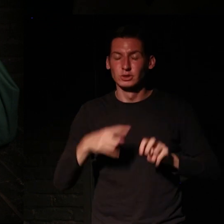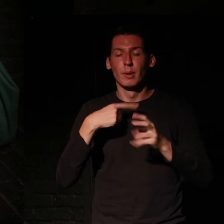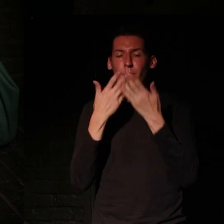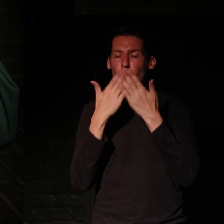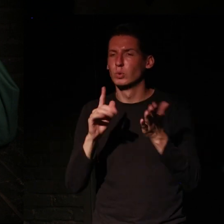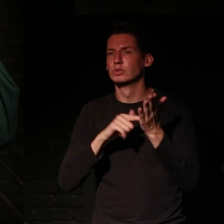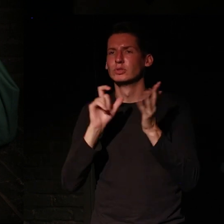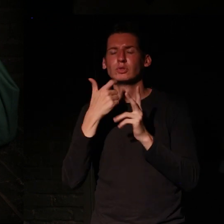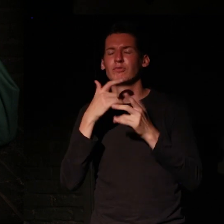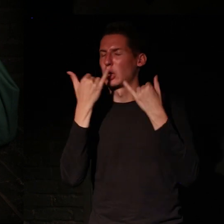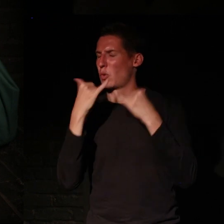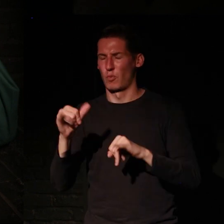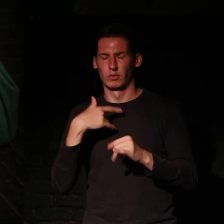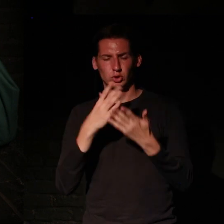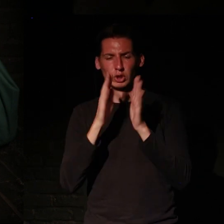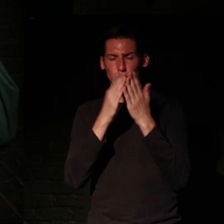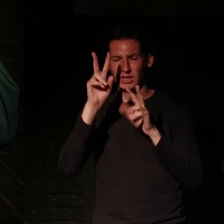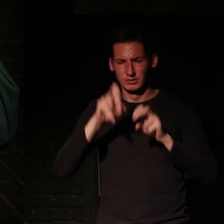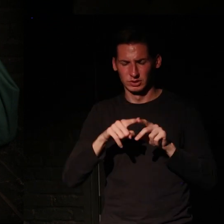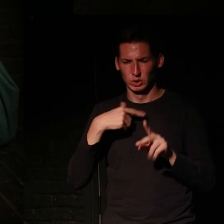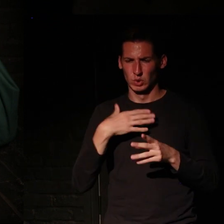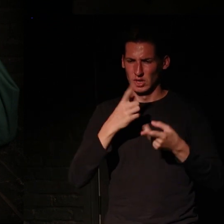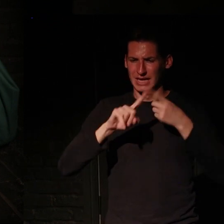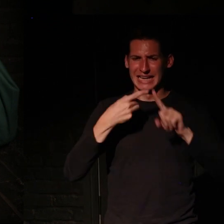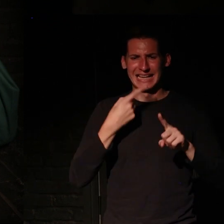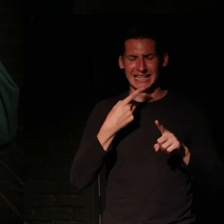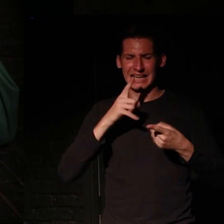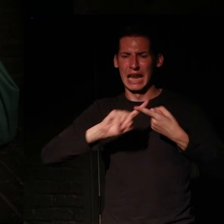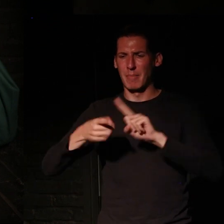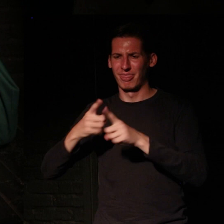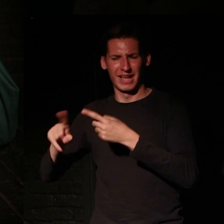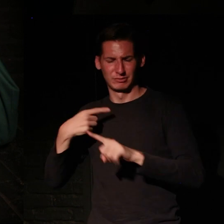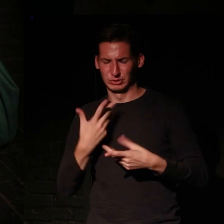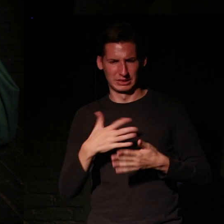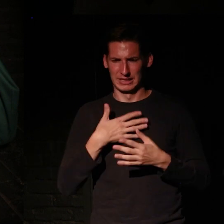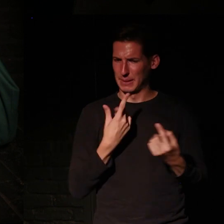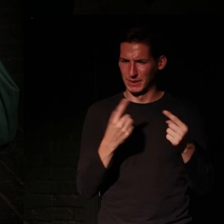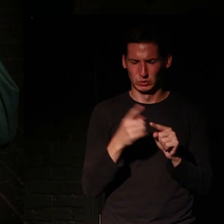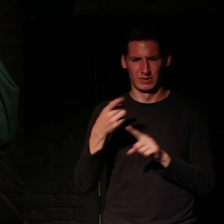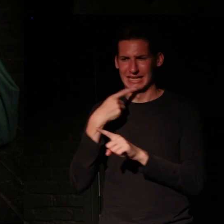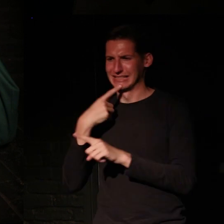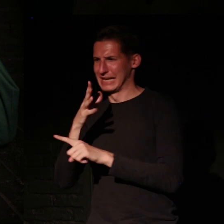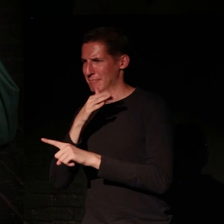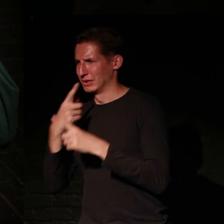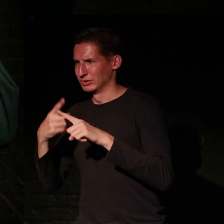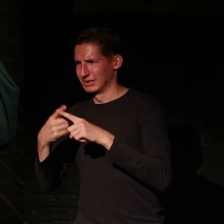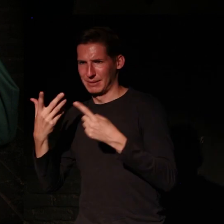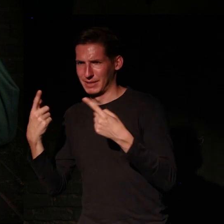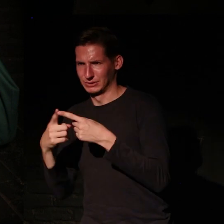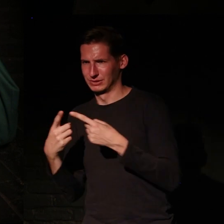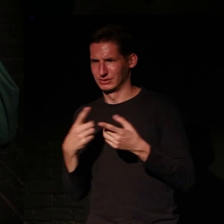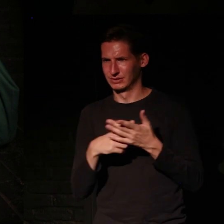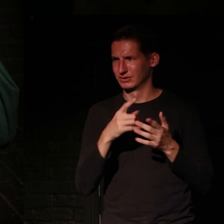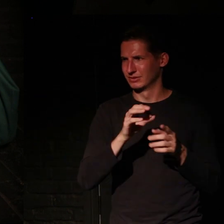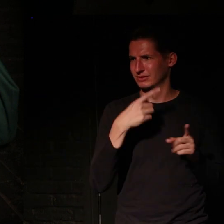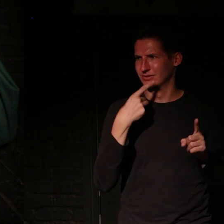że to tam zupełnie było co innego, że tam się rodzaj gramatyczny nie zgadza w języku hebrajskim i chodziło o co innego. Natomiast to